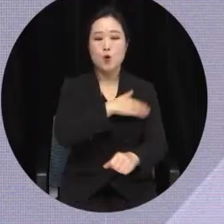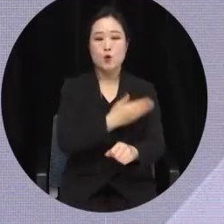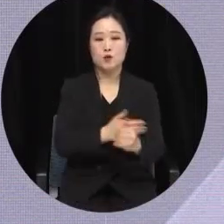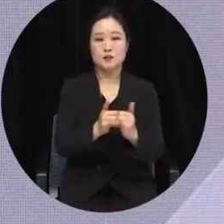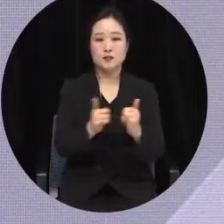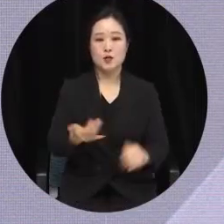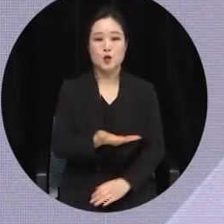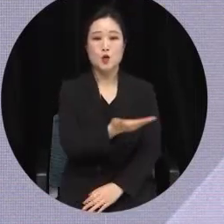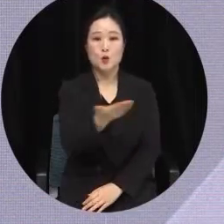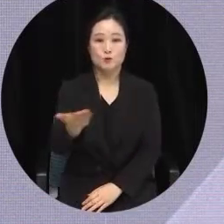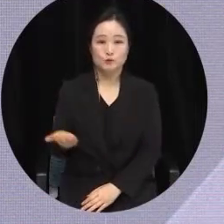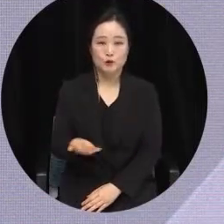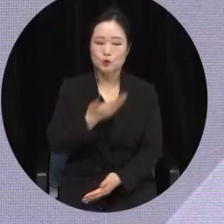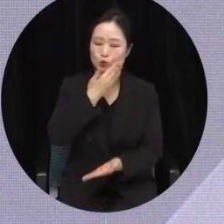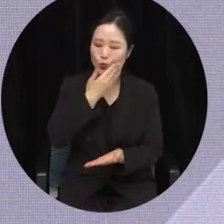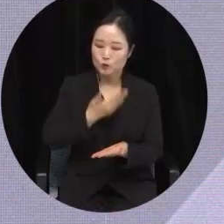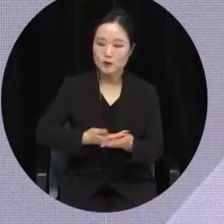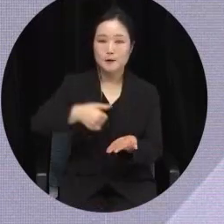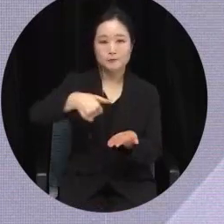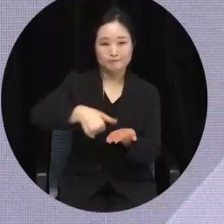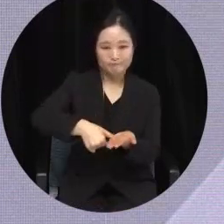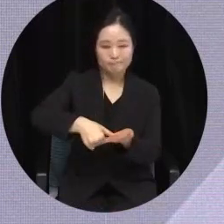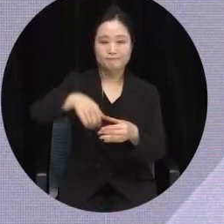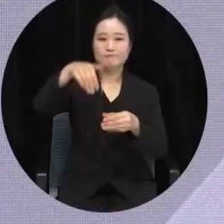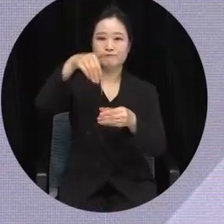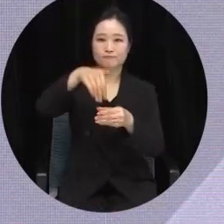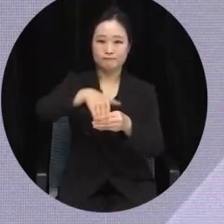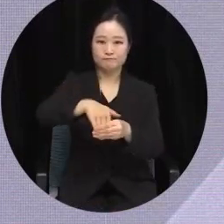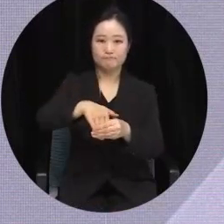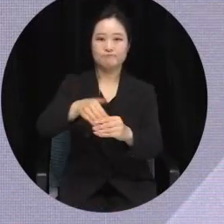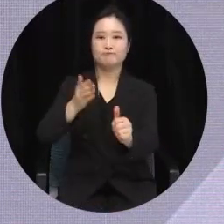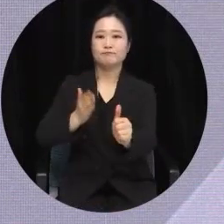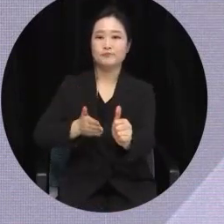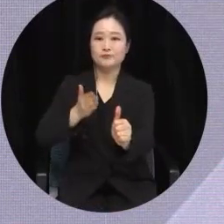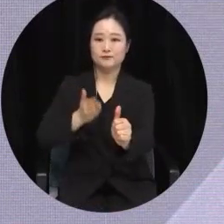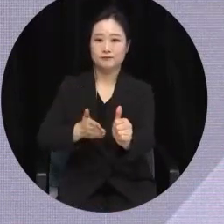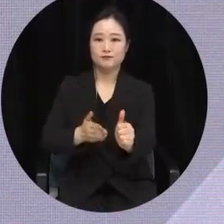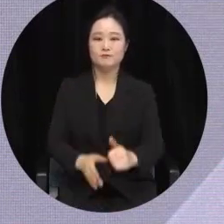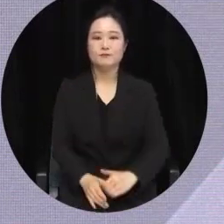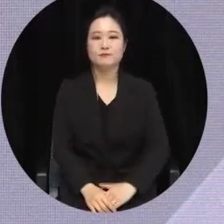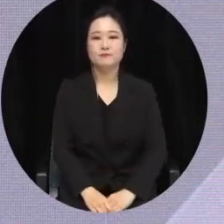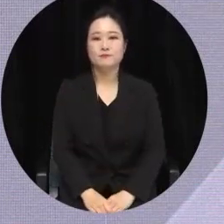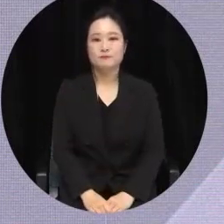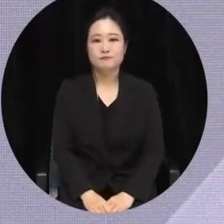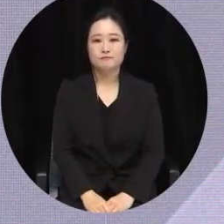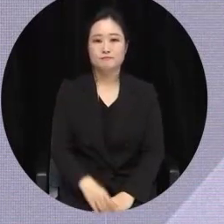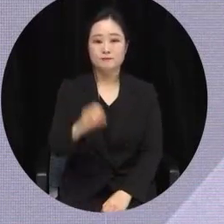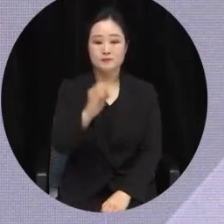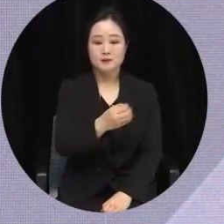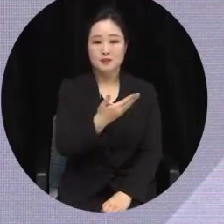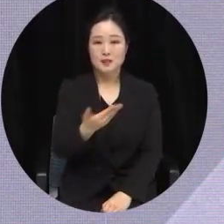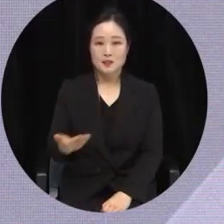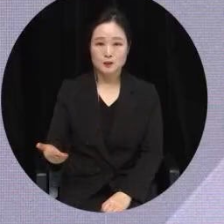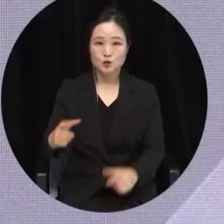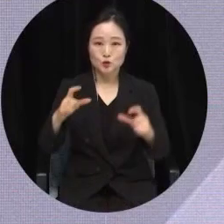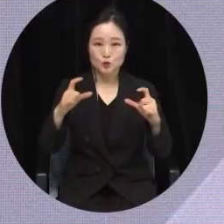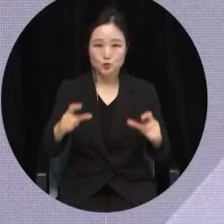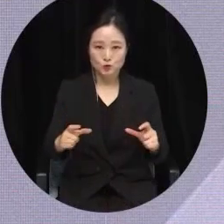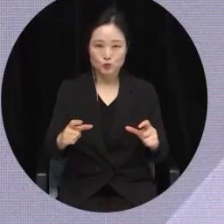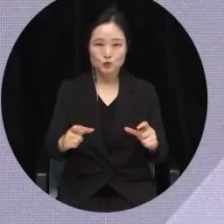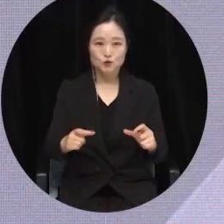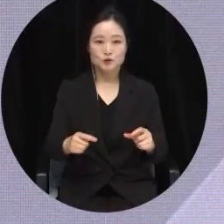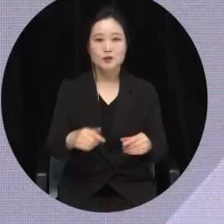표 꼭 행사해 주시기를 진심으로 바랍니다. 양천구 선거방송